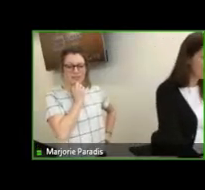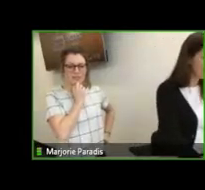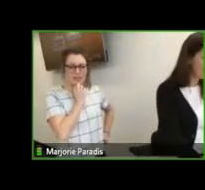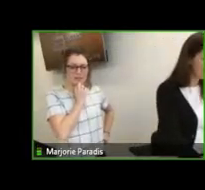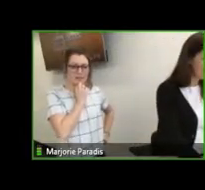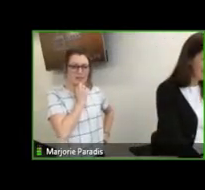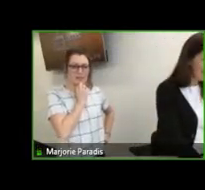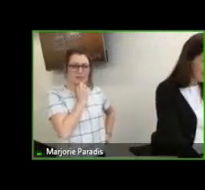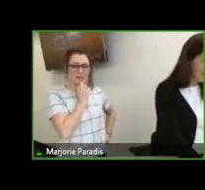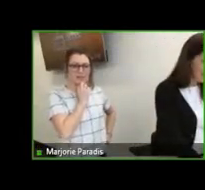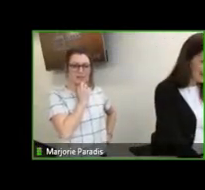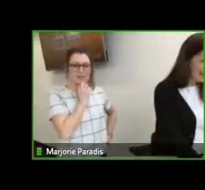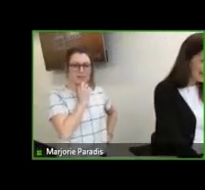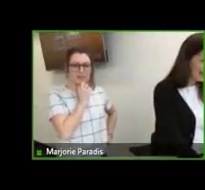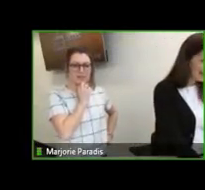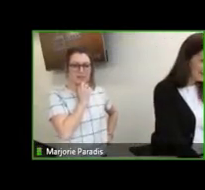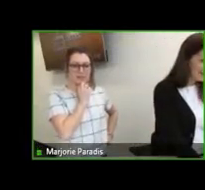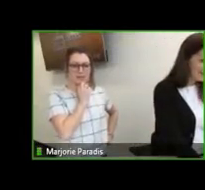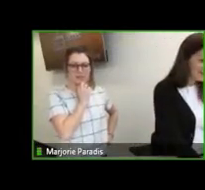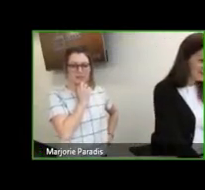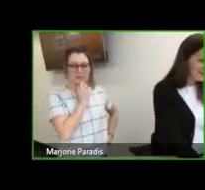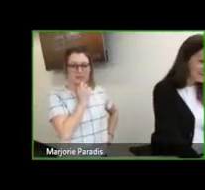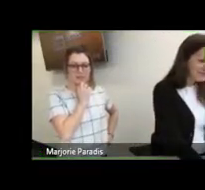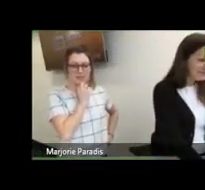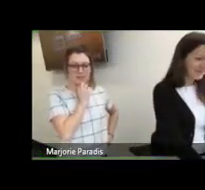participants. Parmi les 4.